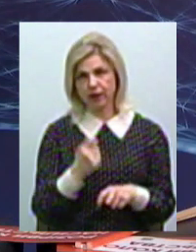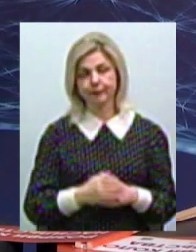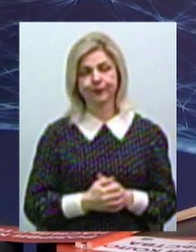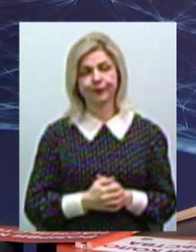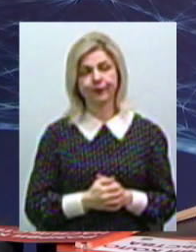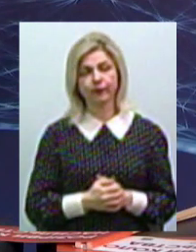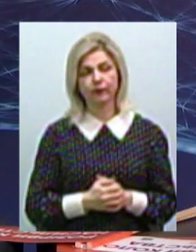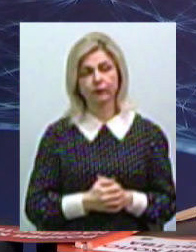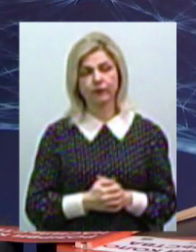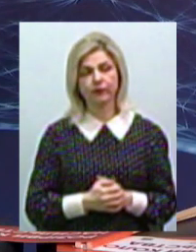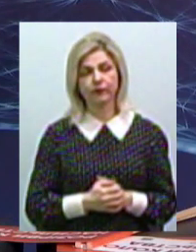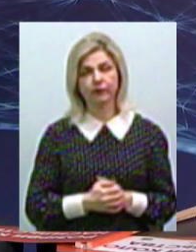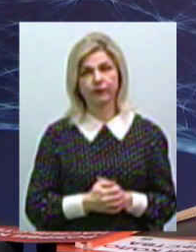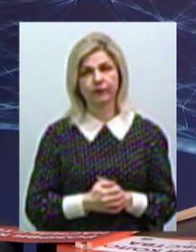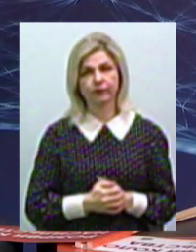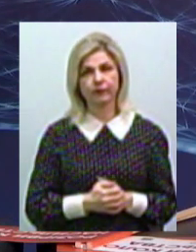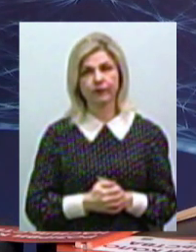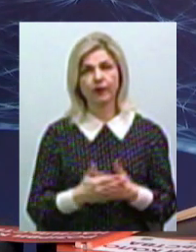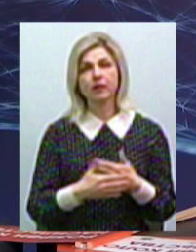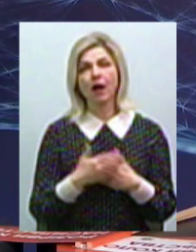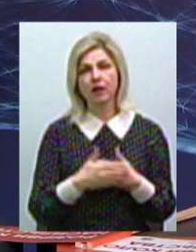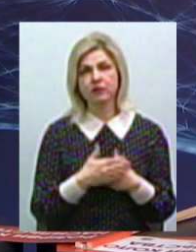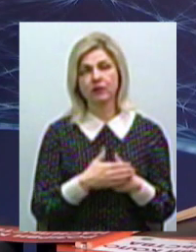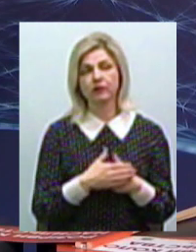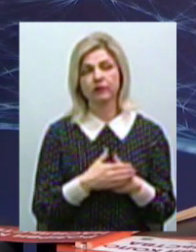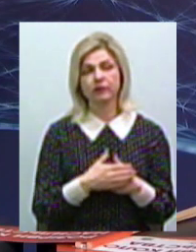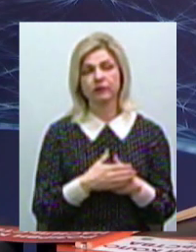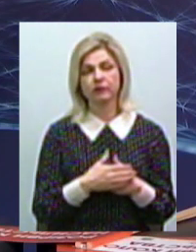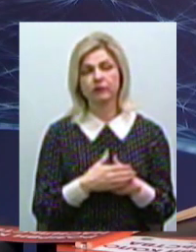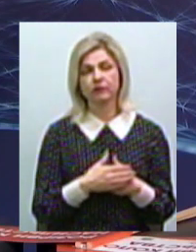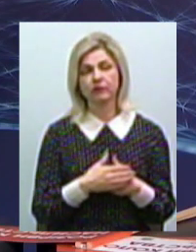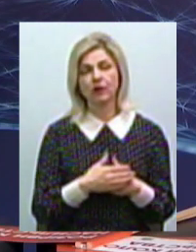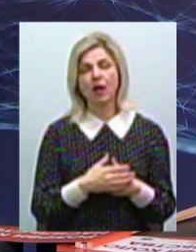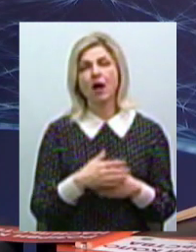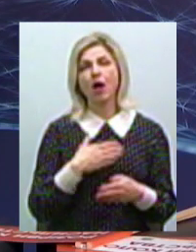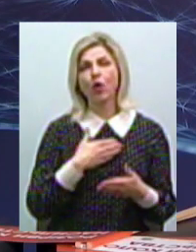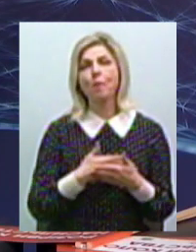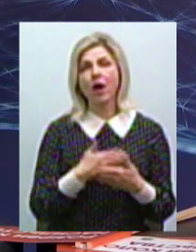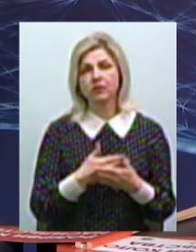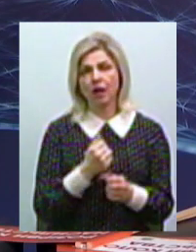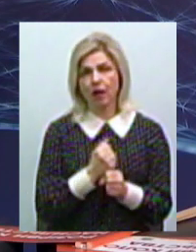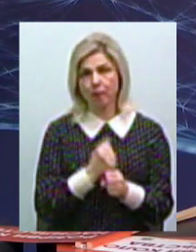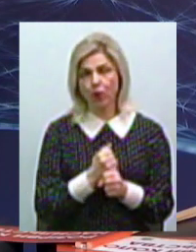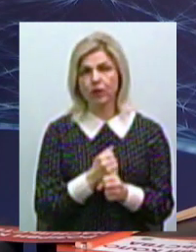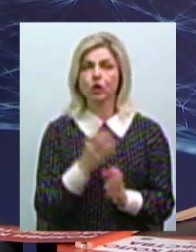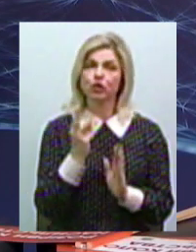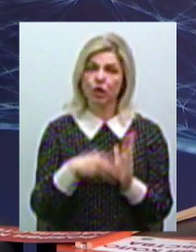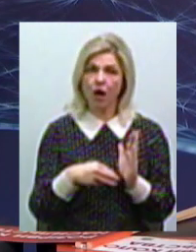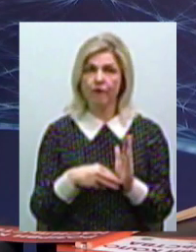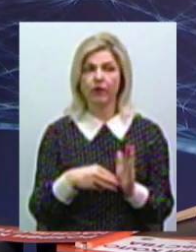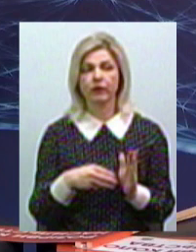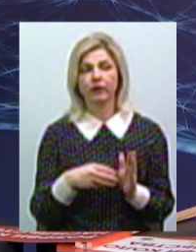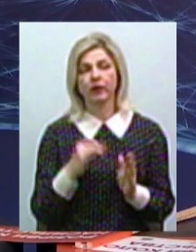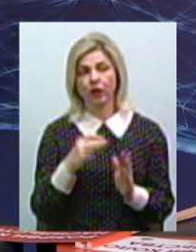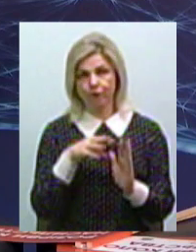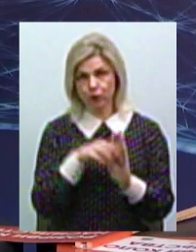яка передбачає в нас покарання у вигляді громадських робіт, штрафу, в